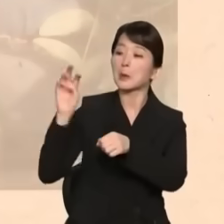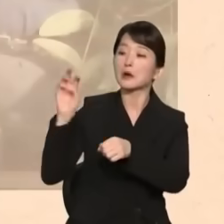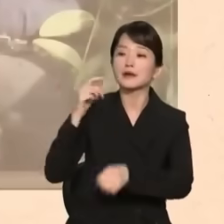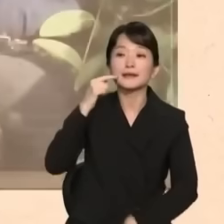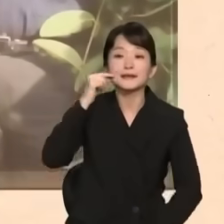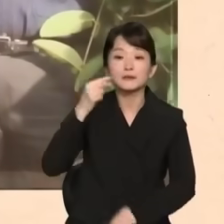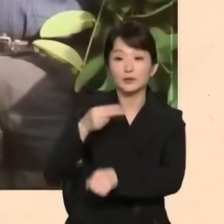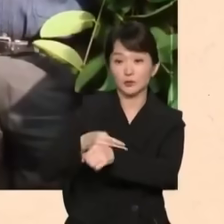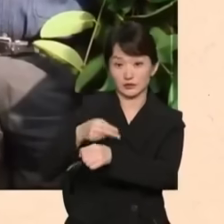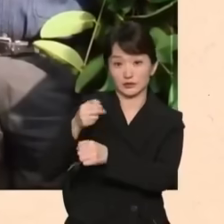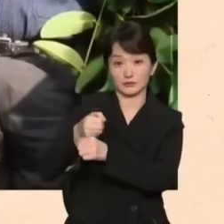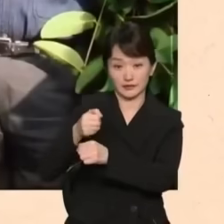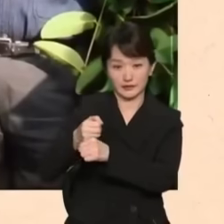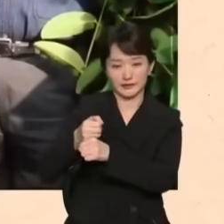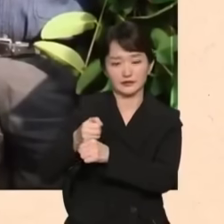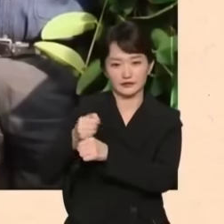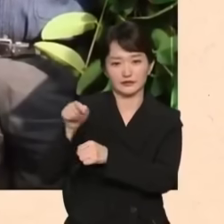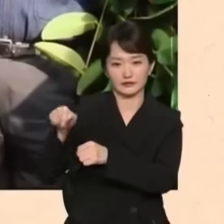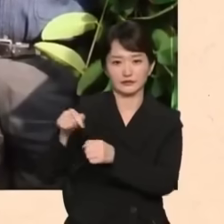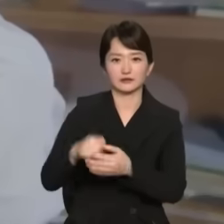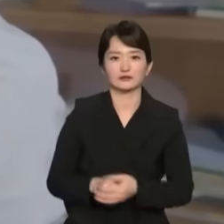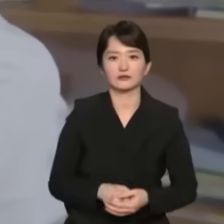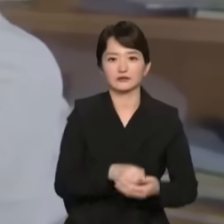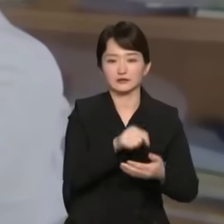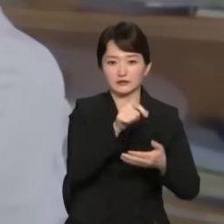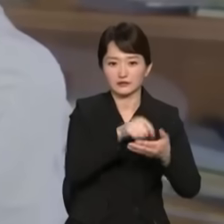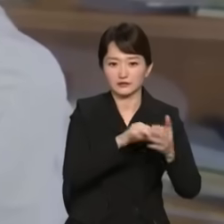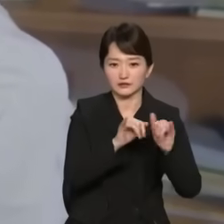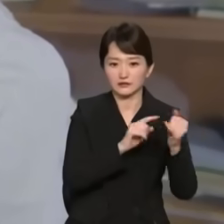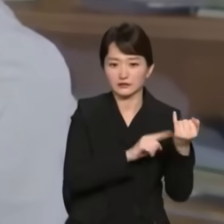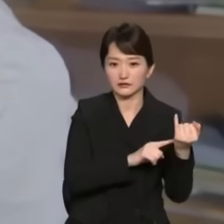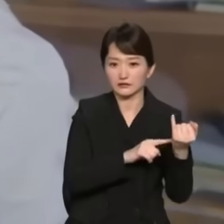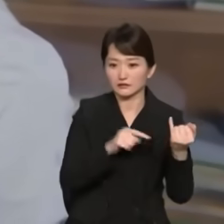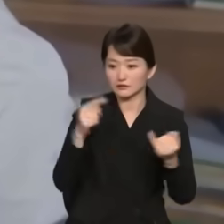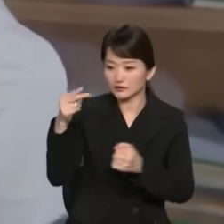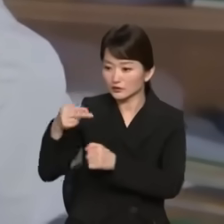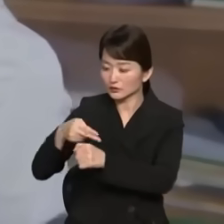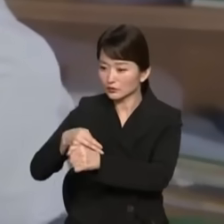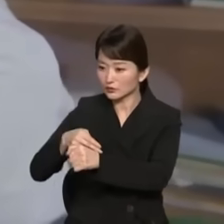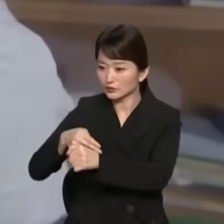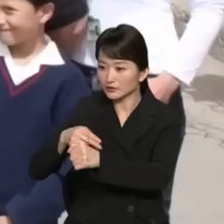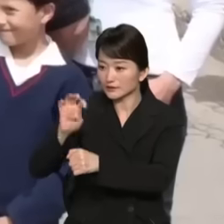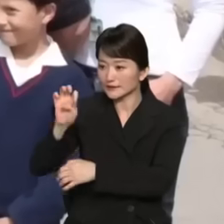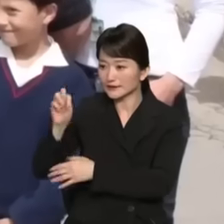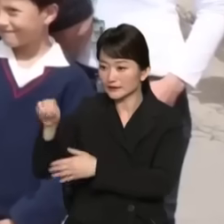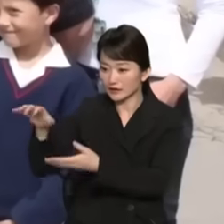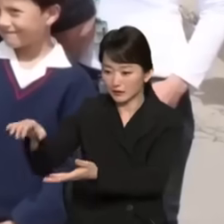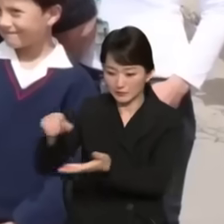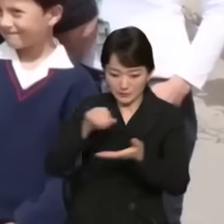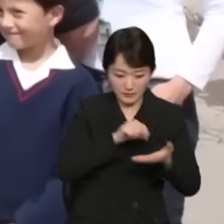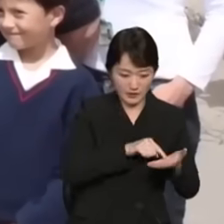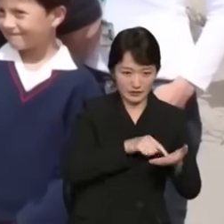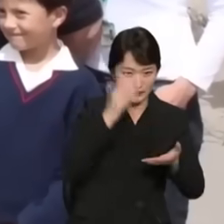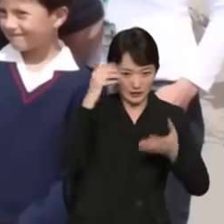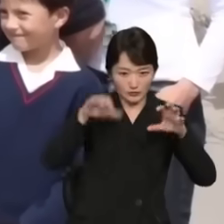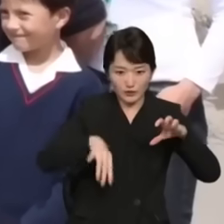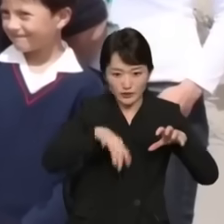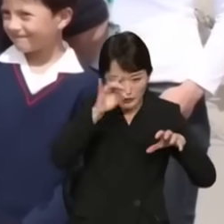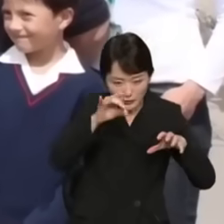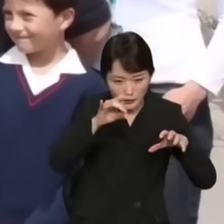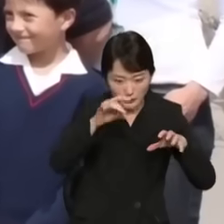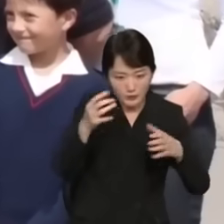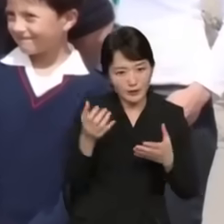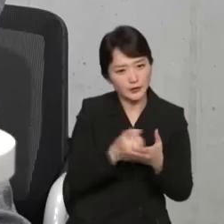일본의 교수가 만들어낸 개념인데 취재진은 이 교수로부터 EM을 받아 한국에 처음 들여왔다는 관계자를 접촉할